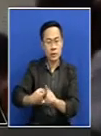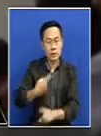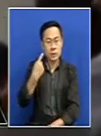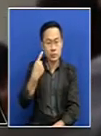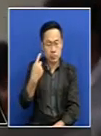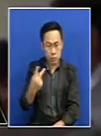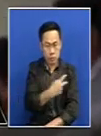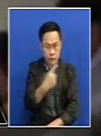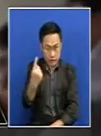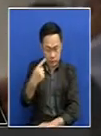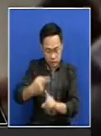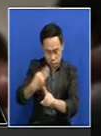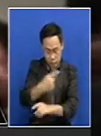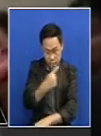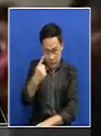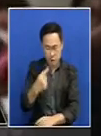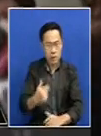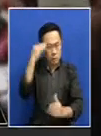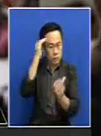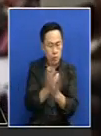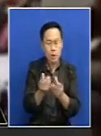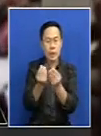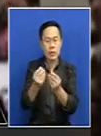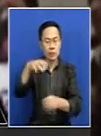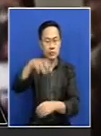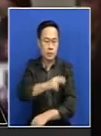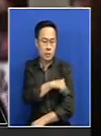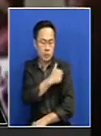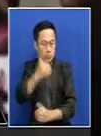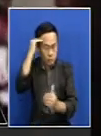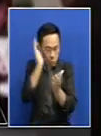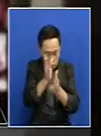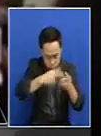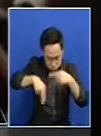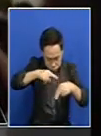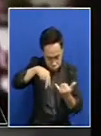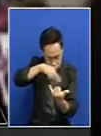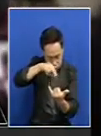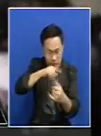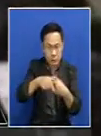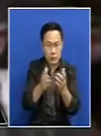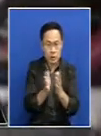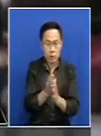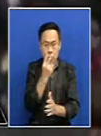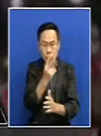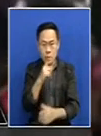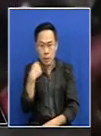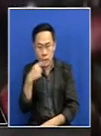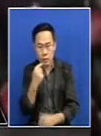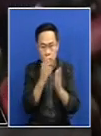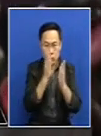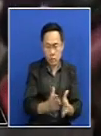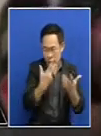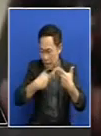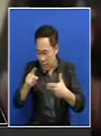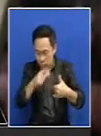1กุมภาพันธ์เจ้าหน้าที่ส่งชิ้นส่วนทั้งหมดชันสูตรพลิกศพที่สถาบันนิติเวชวิทยาโรงพยาบาลตำรวจพร้อมเร่งตรวจสอบบุคคลที่สูญห